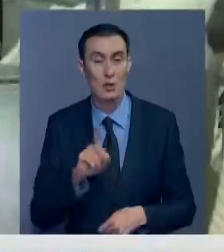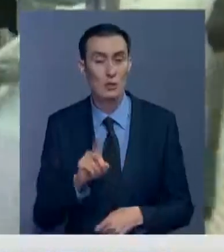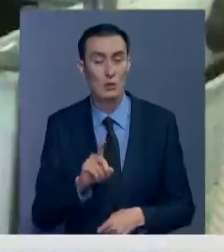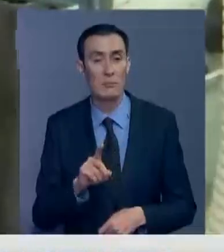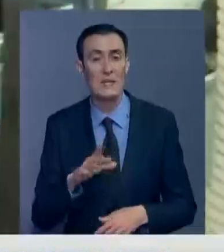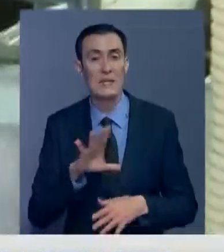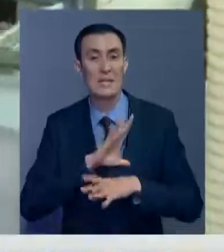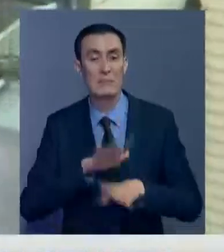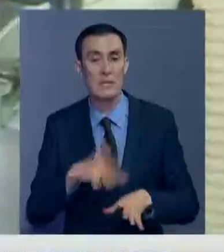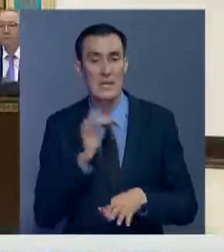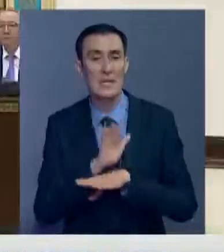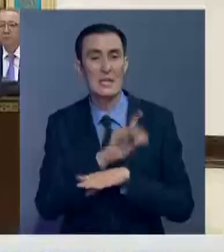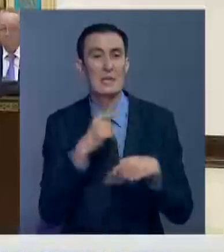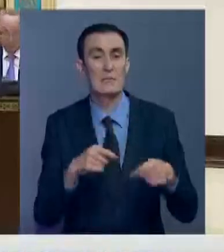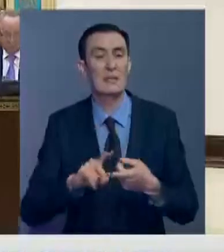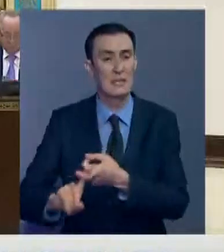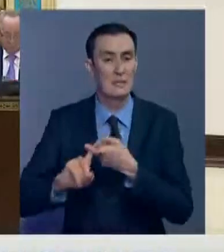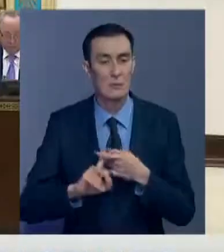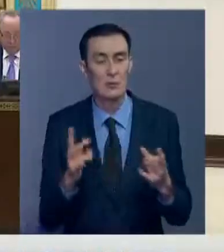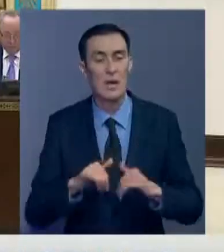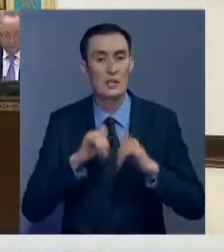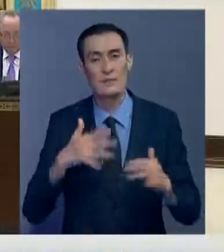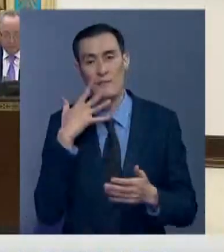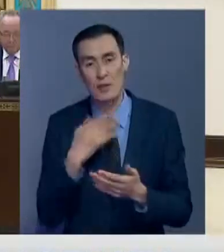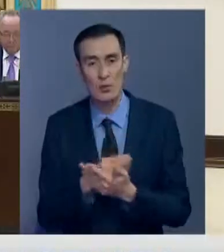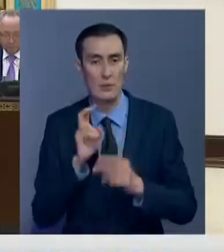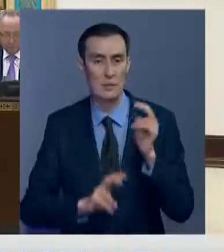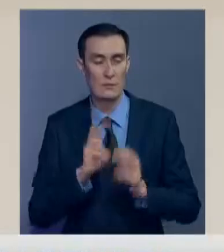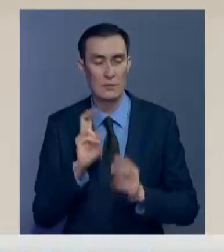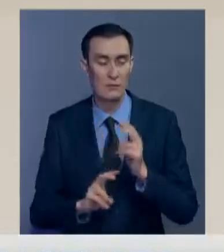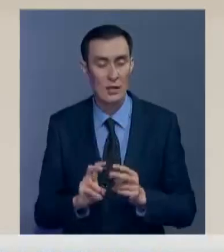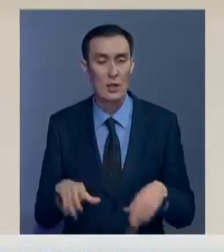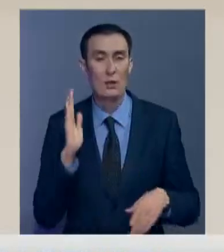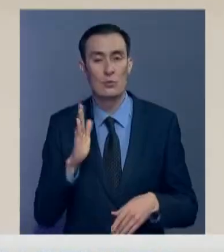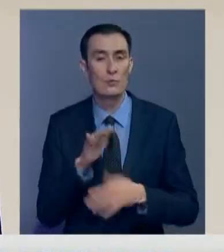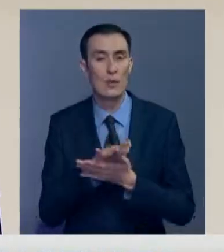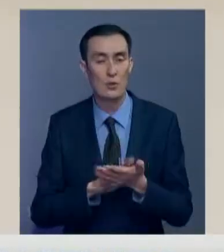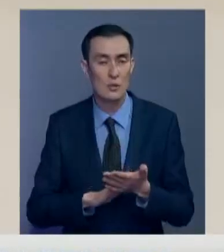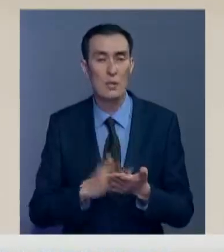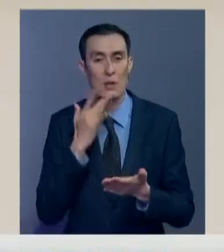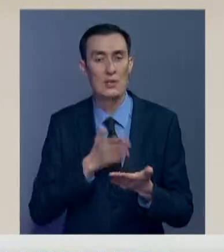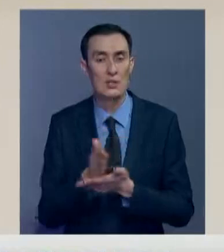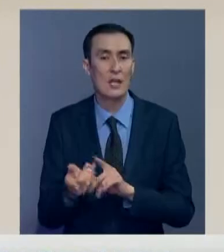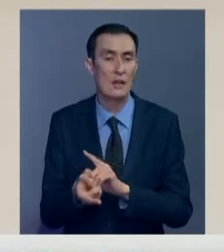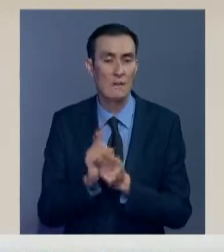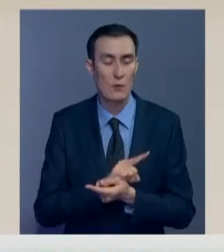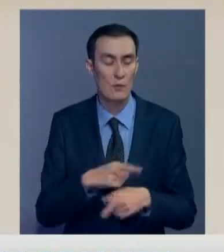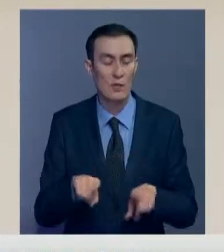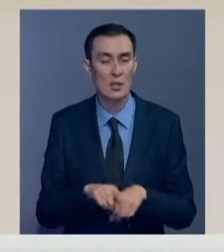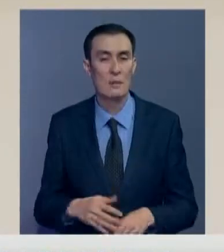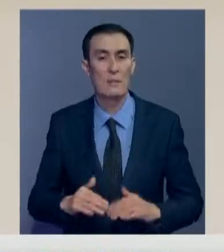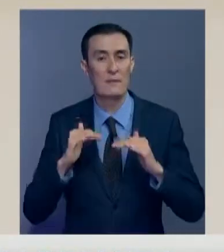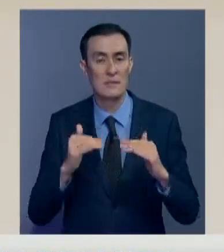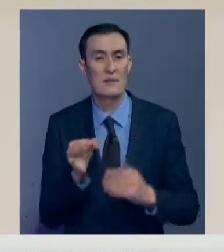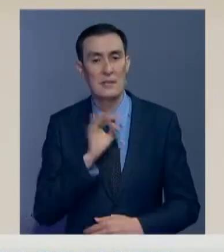быть импортозависимыми, необходимо максимально оживить отечественное производство. Будут продолжены политические реформы, при этом важно